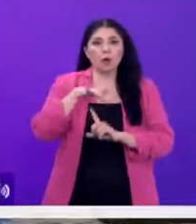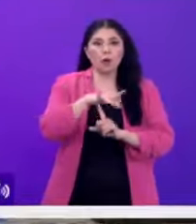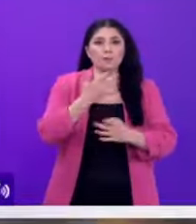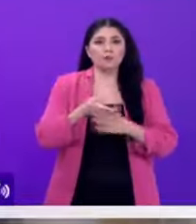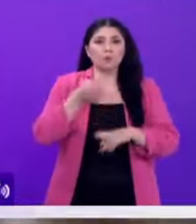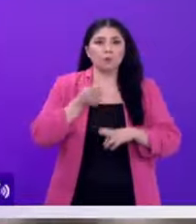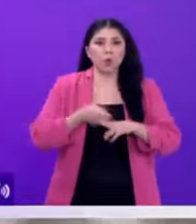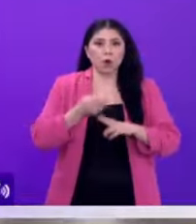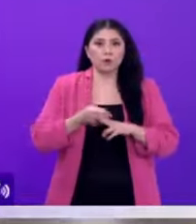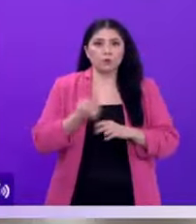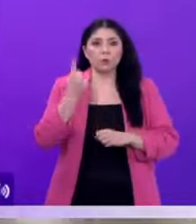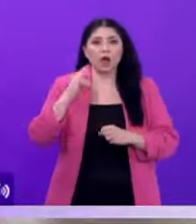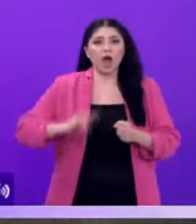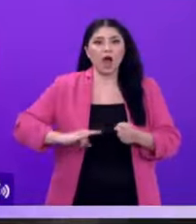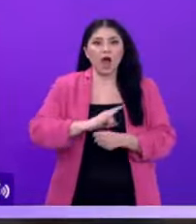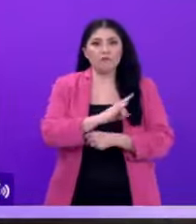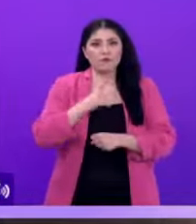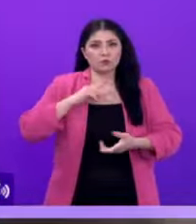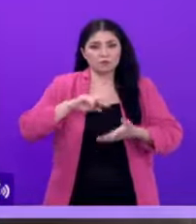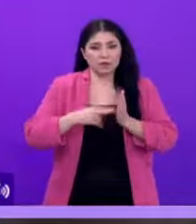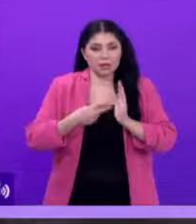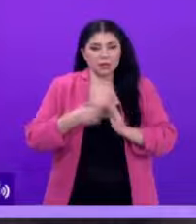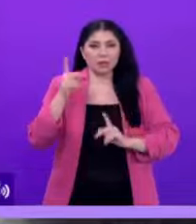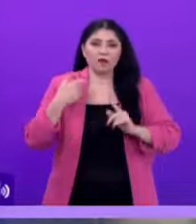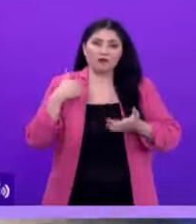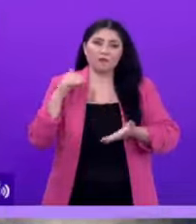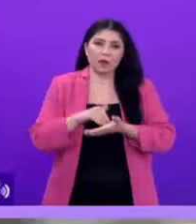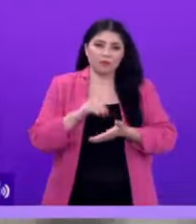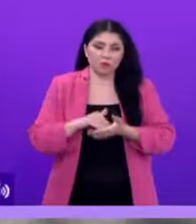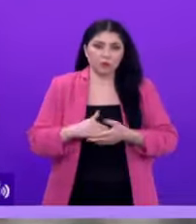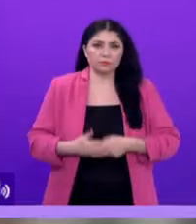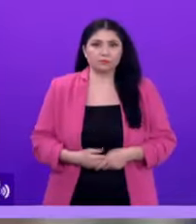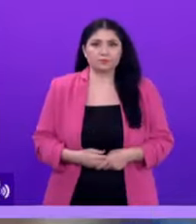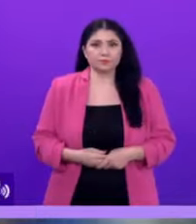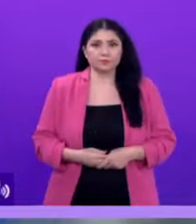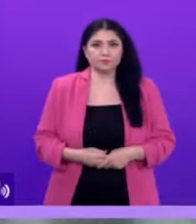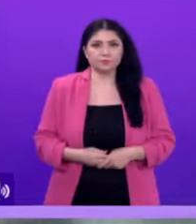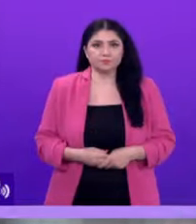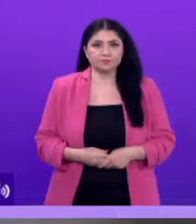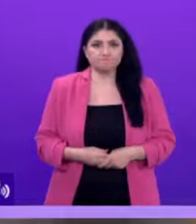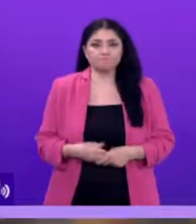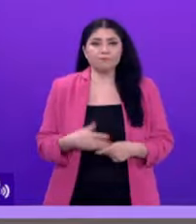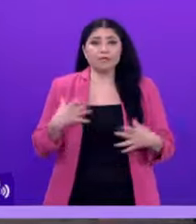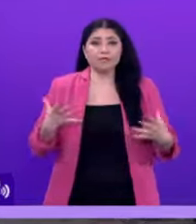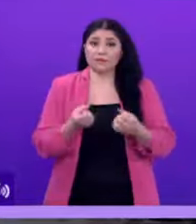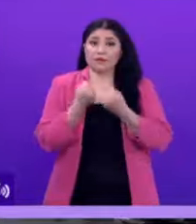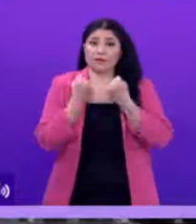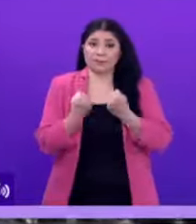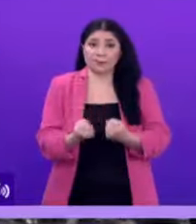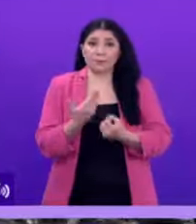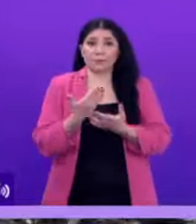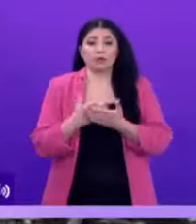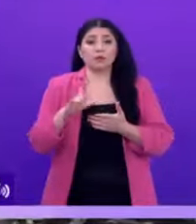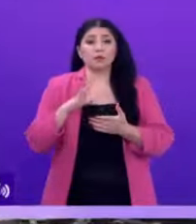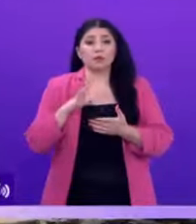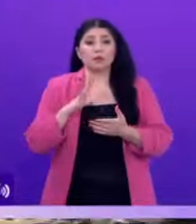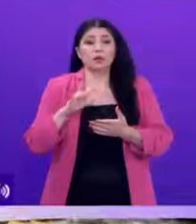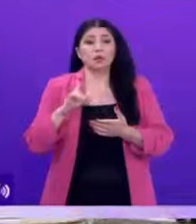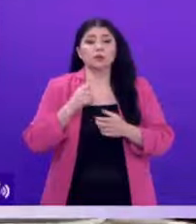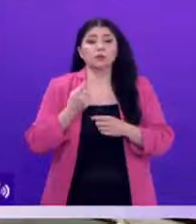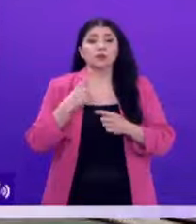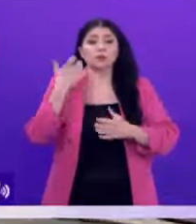pentru pacienți, iar un avion a fost pregătit în cazul în care va fi nevoie. Intervenția este extrem de dificilă pentru că există riscul ca depozitul